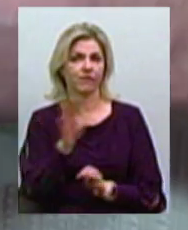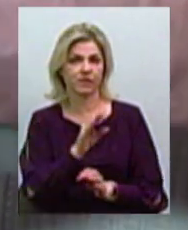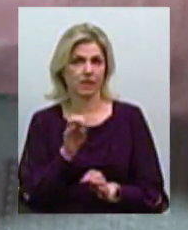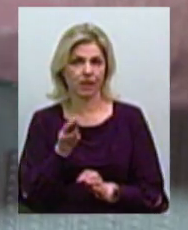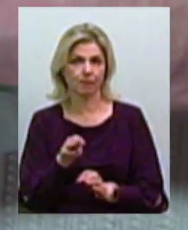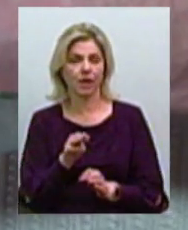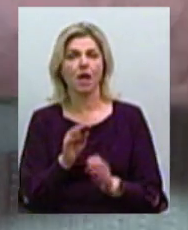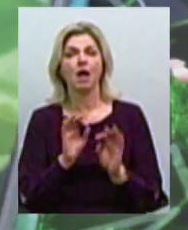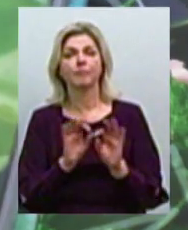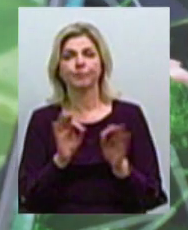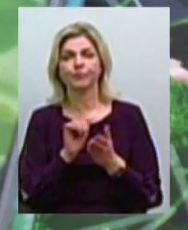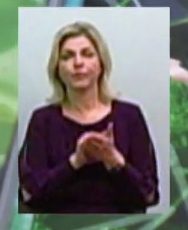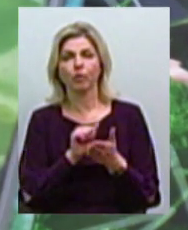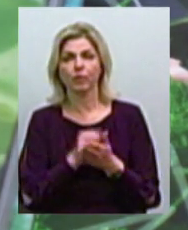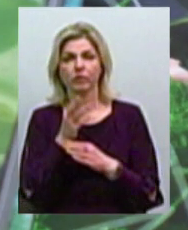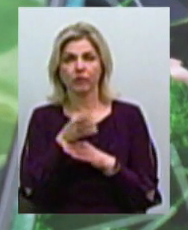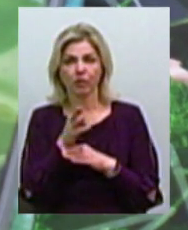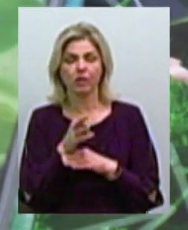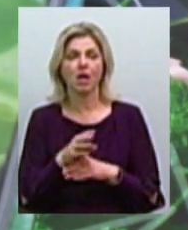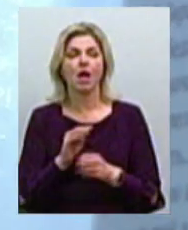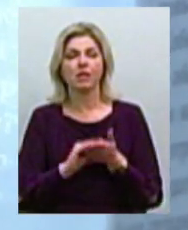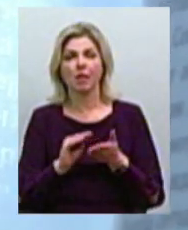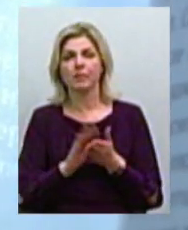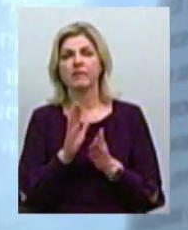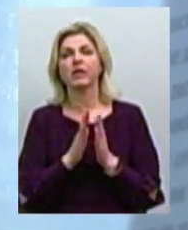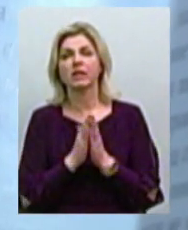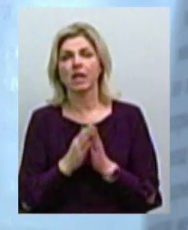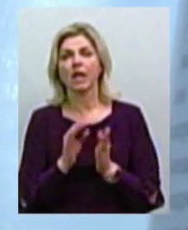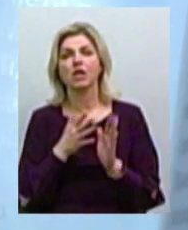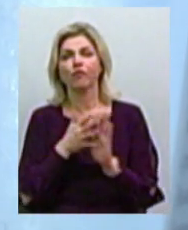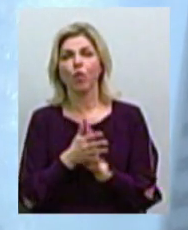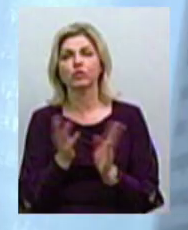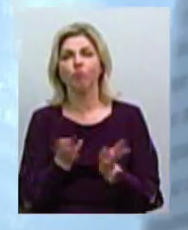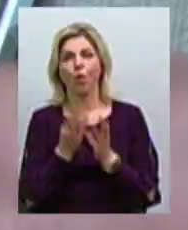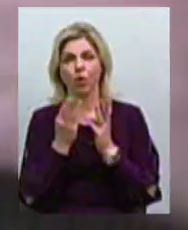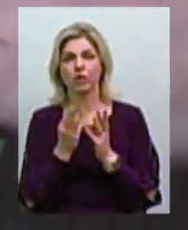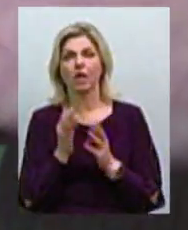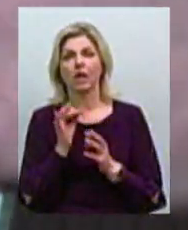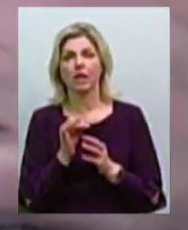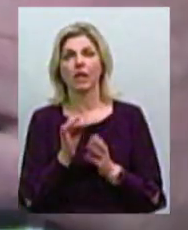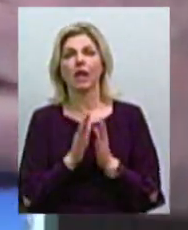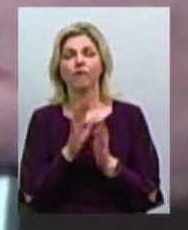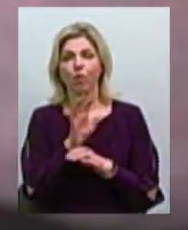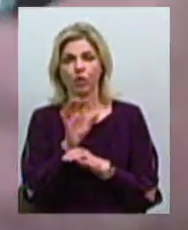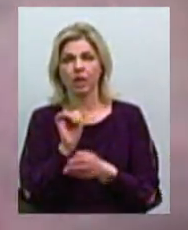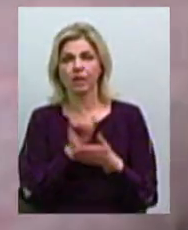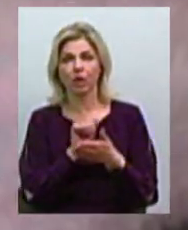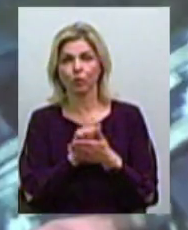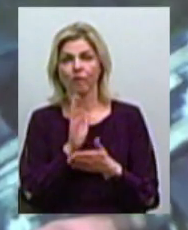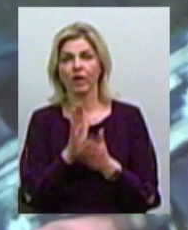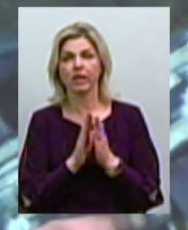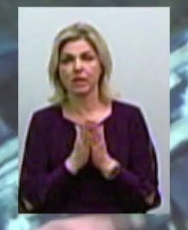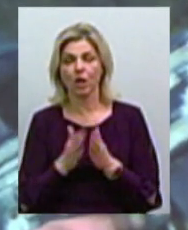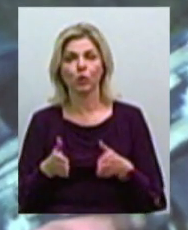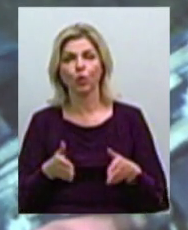Хусаїнова увійшов до книги «Ті, що пройшли крізь вогонь» під назвою «З телекамерою волонтери», а світлини надруковані в книзі